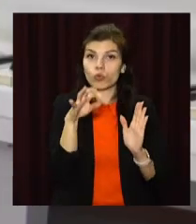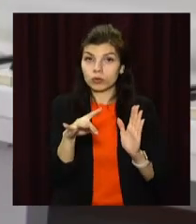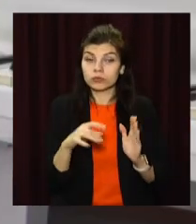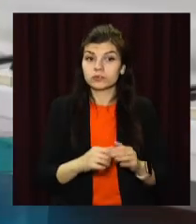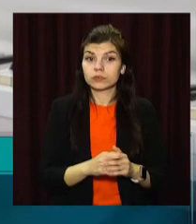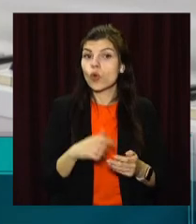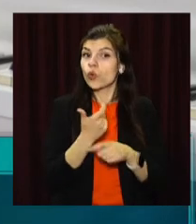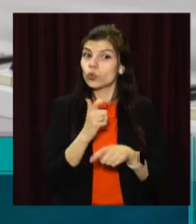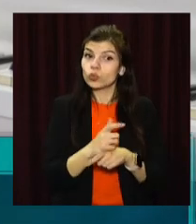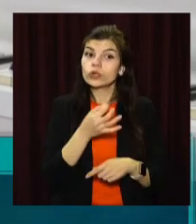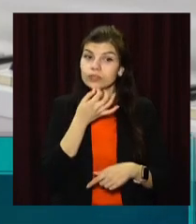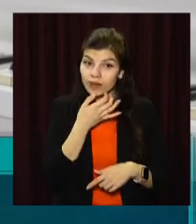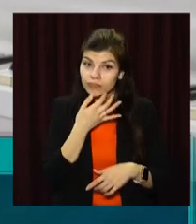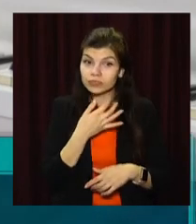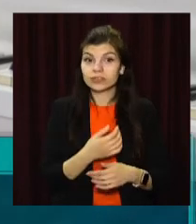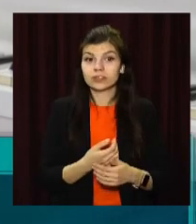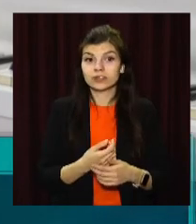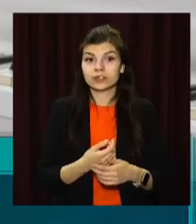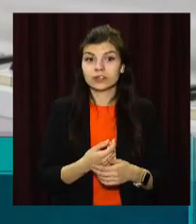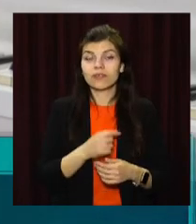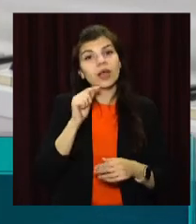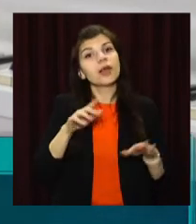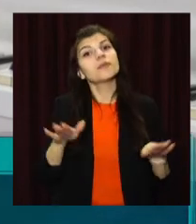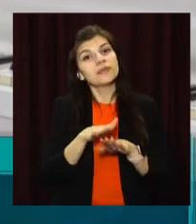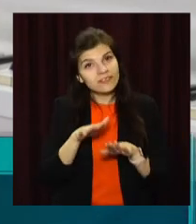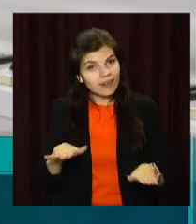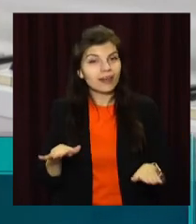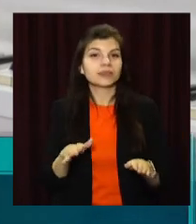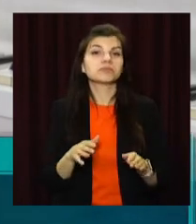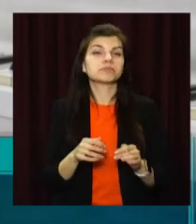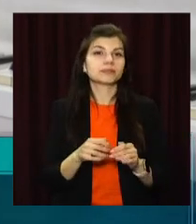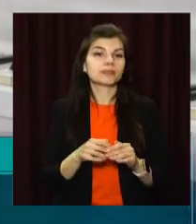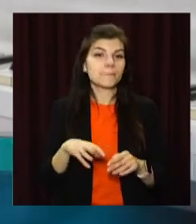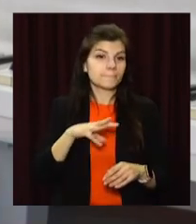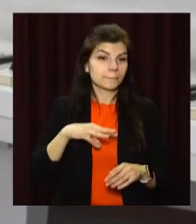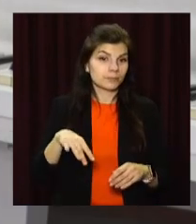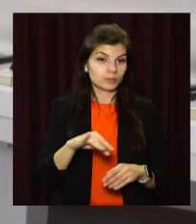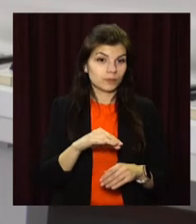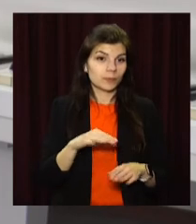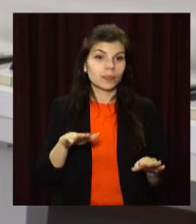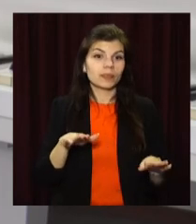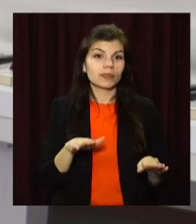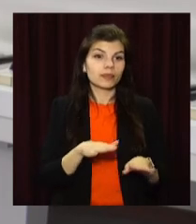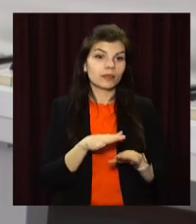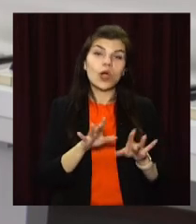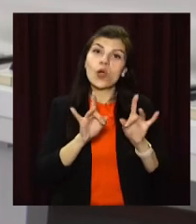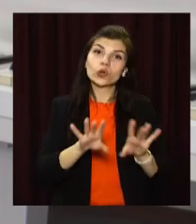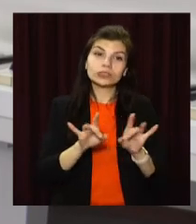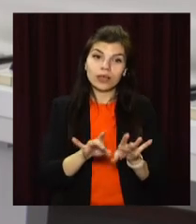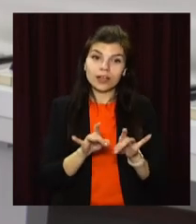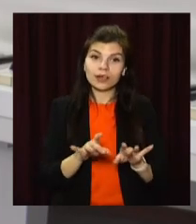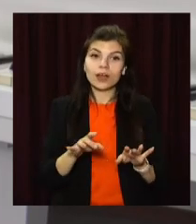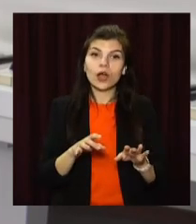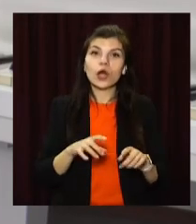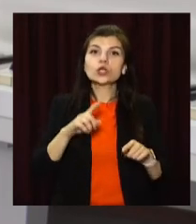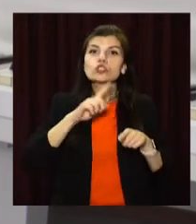Дуже подобається, там співаємо, ми приспіви